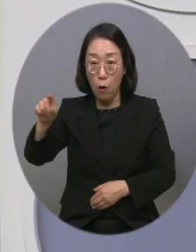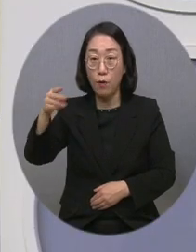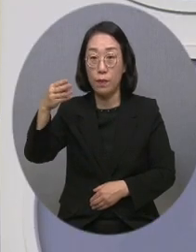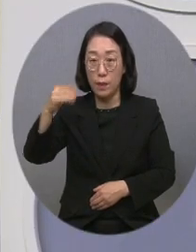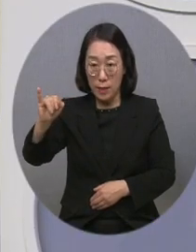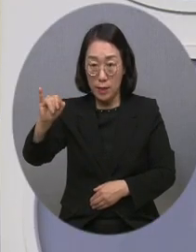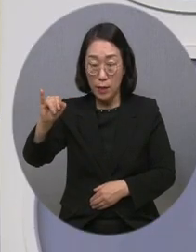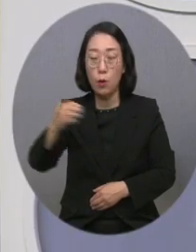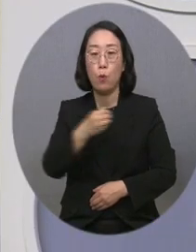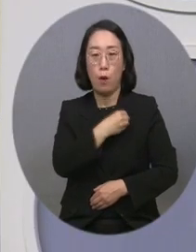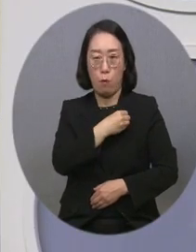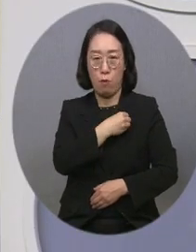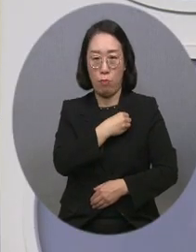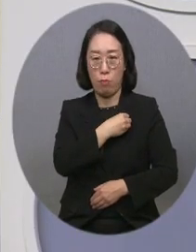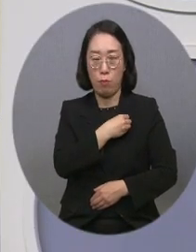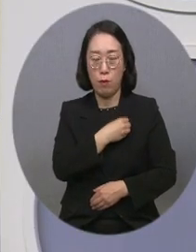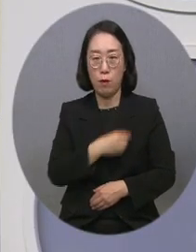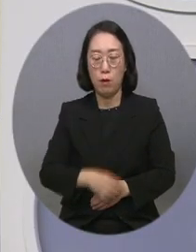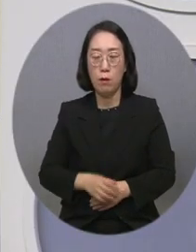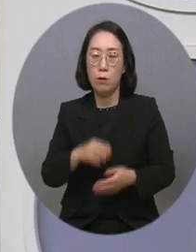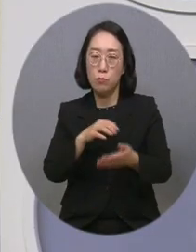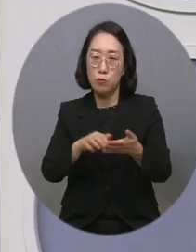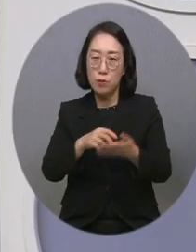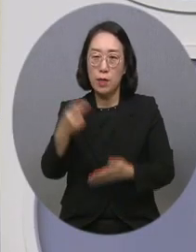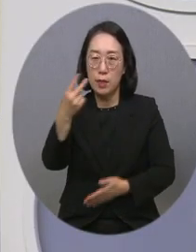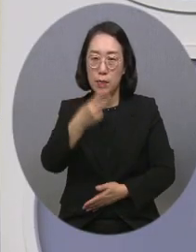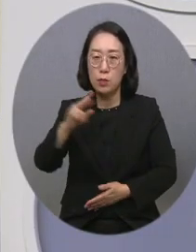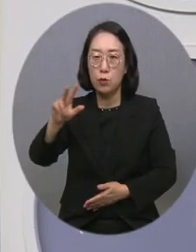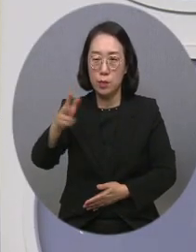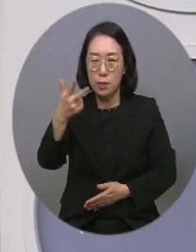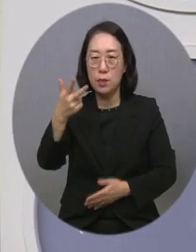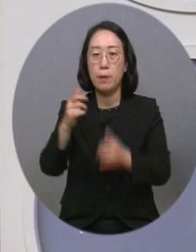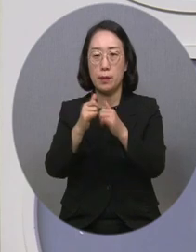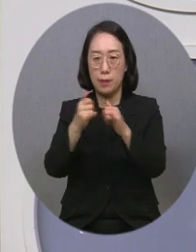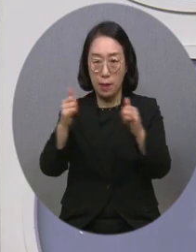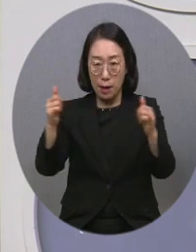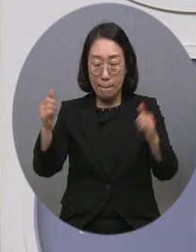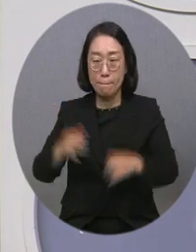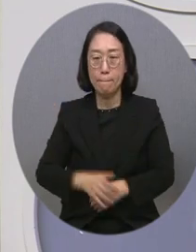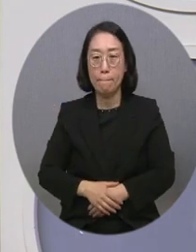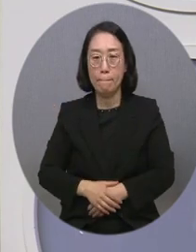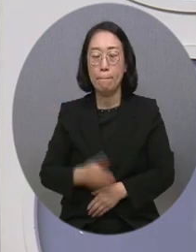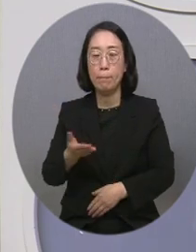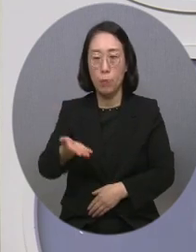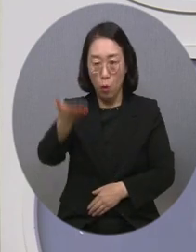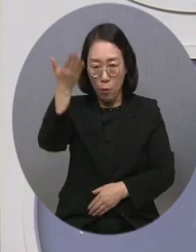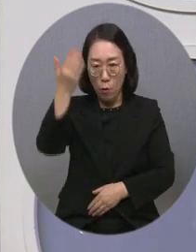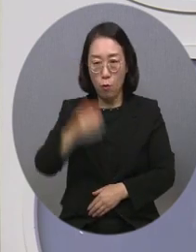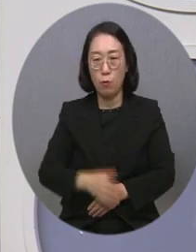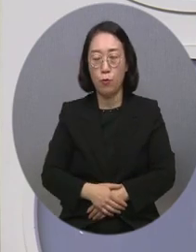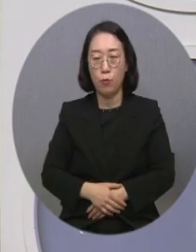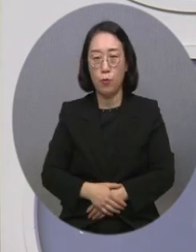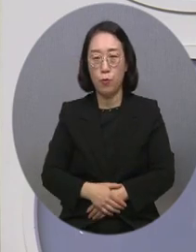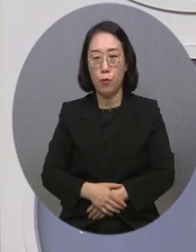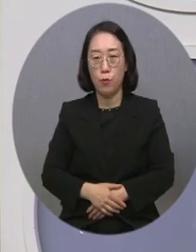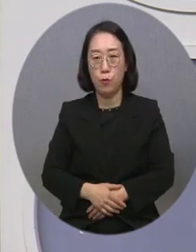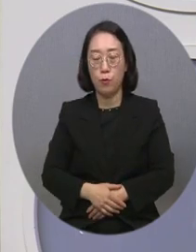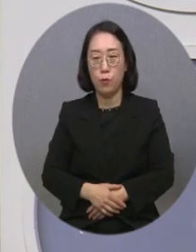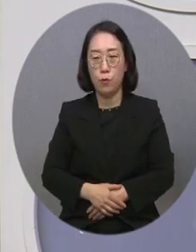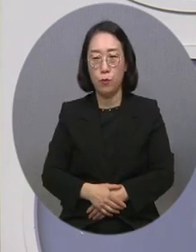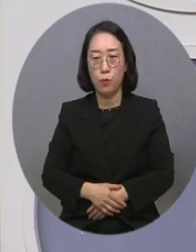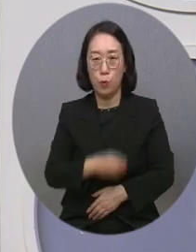우리나라에는 지금 한 2,700분 정도가 예, 2,700분이 넘습니다. 아너소사이어티